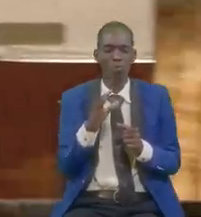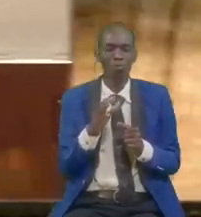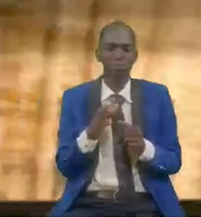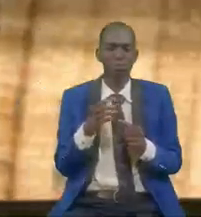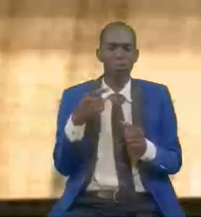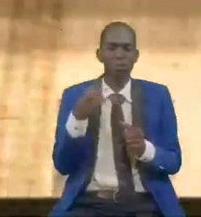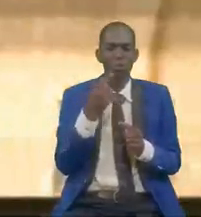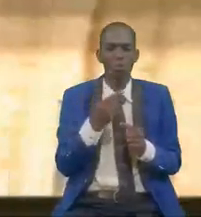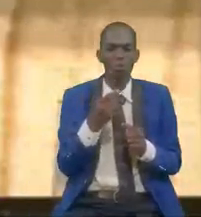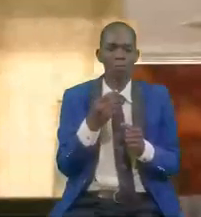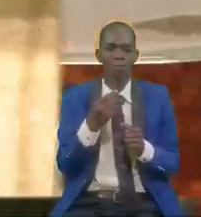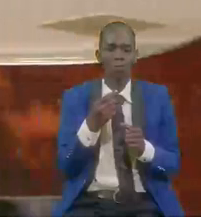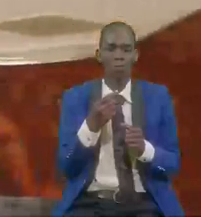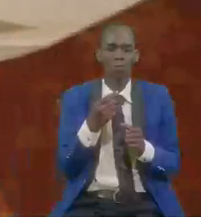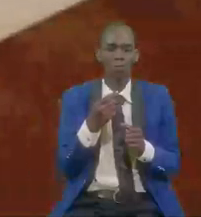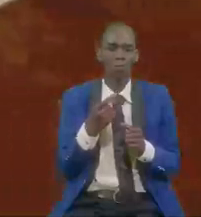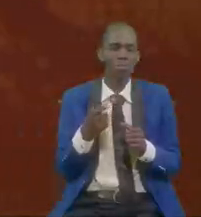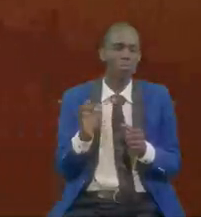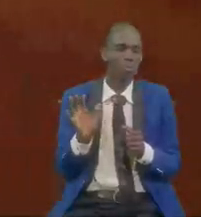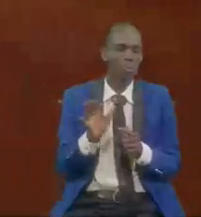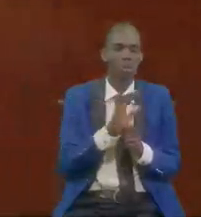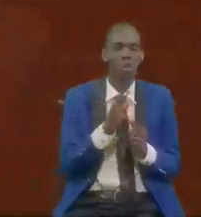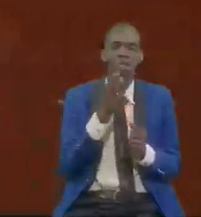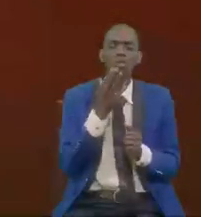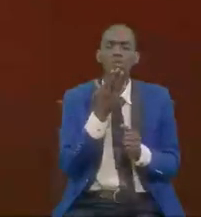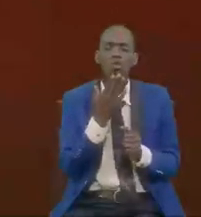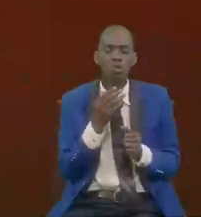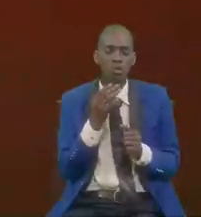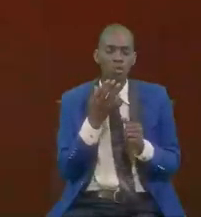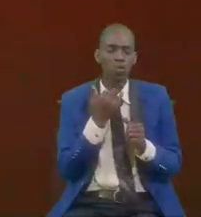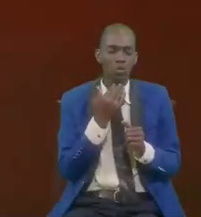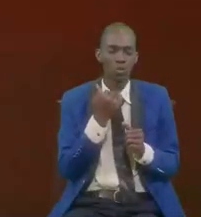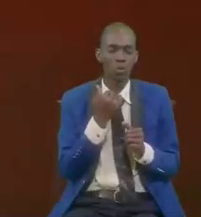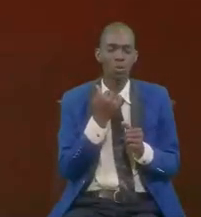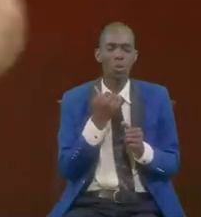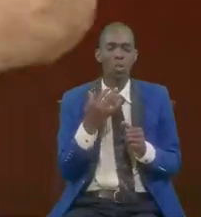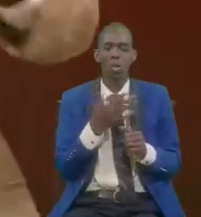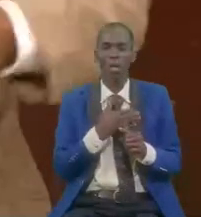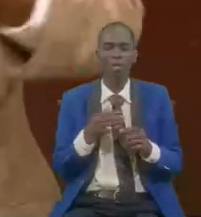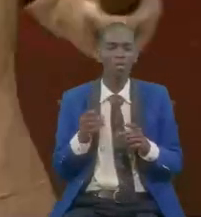là, ils sont prompts, rapides à se fâcher